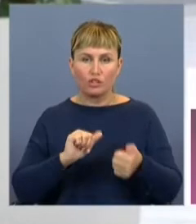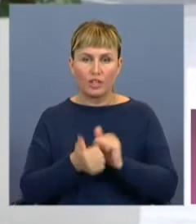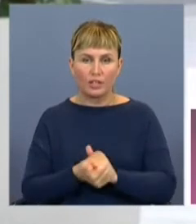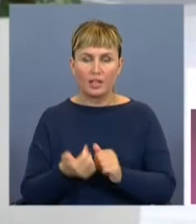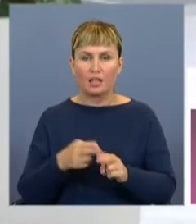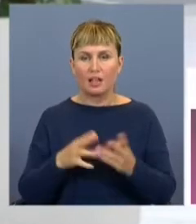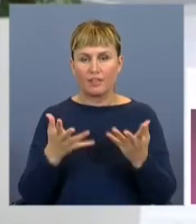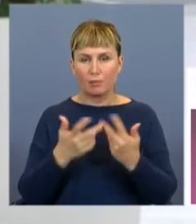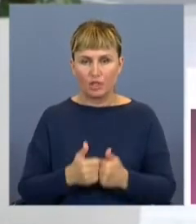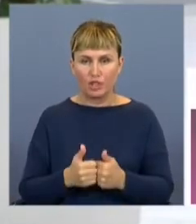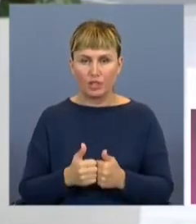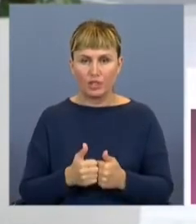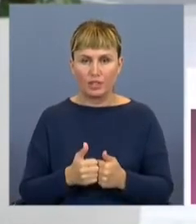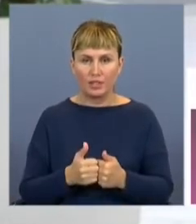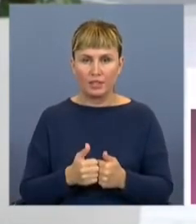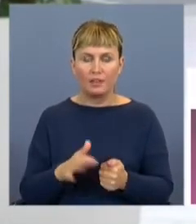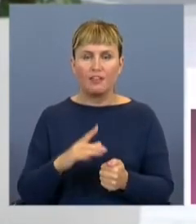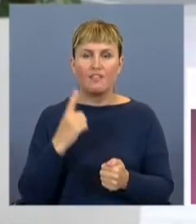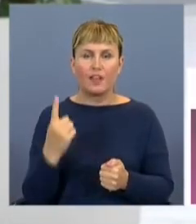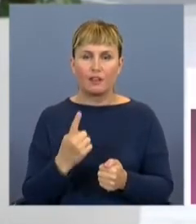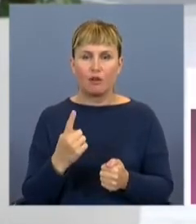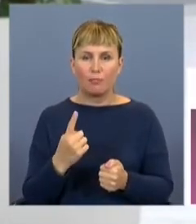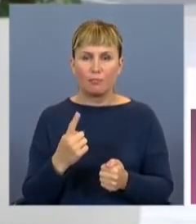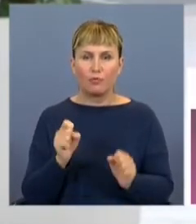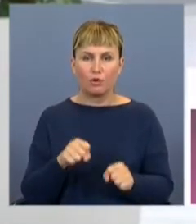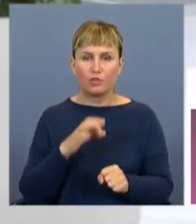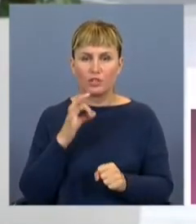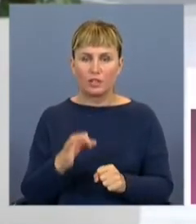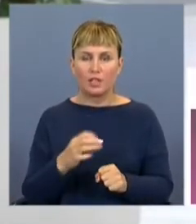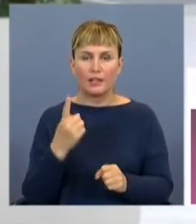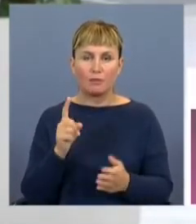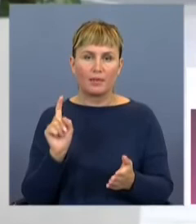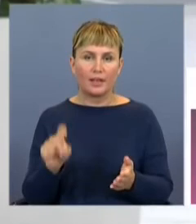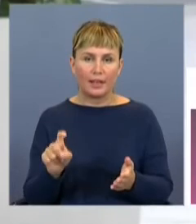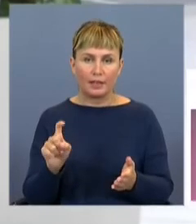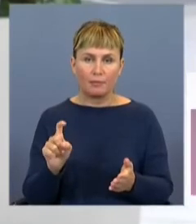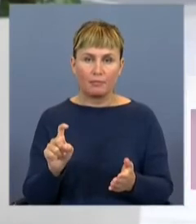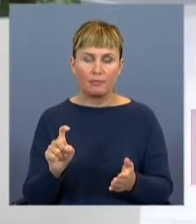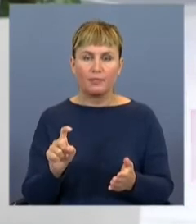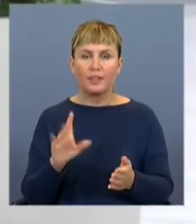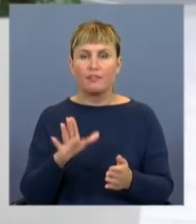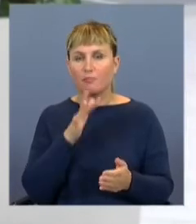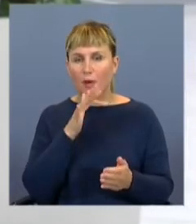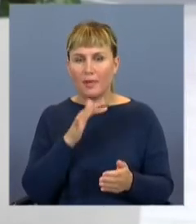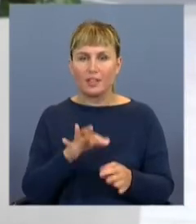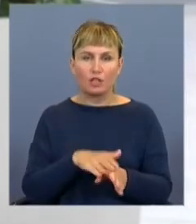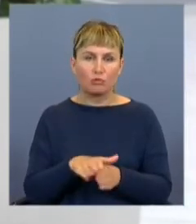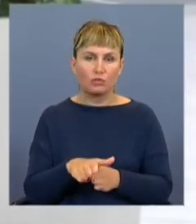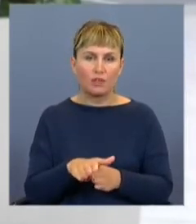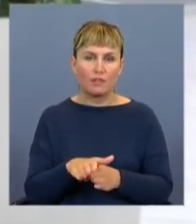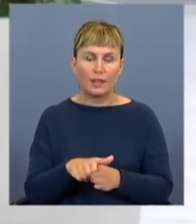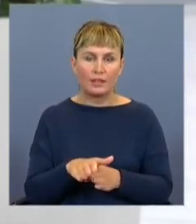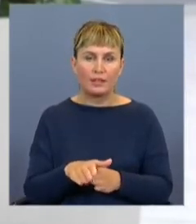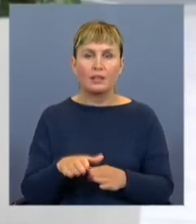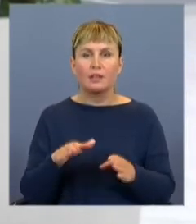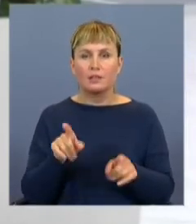автоматически в одном, можно сказать, одним кликом. То есть в момент осуществления транзакции